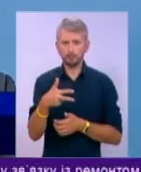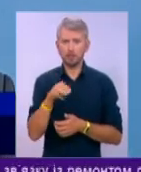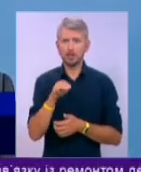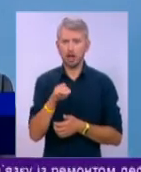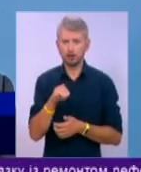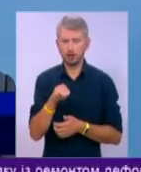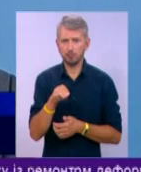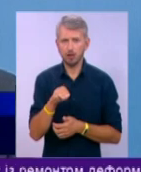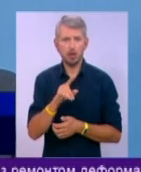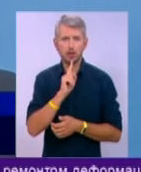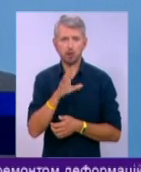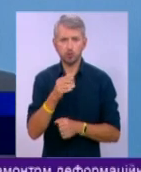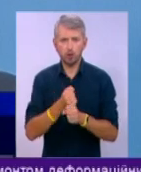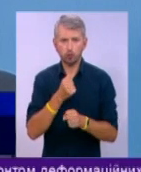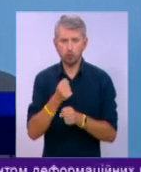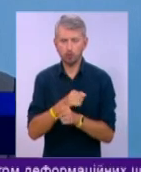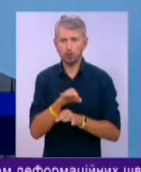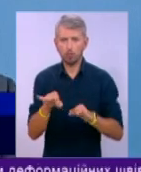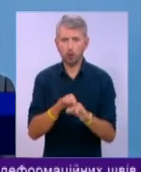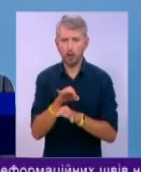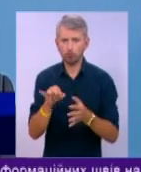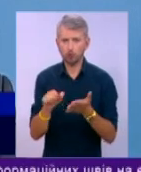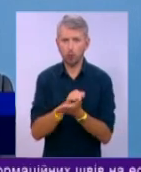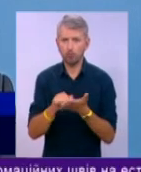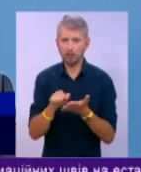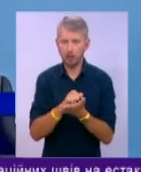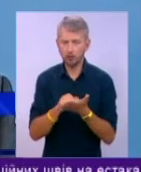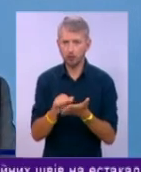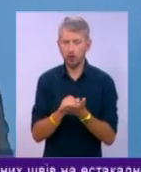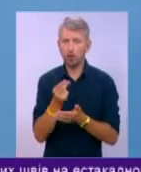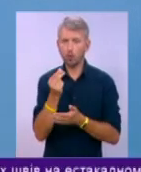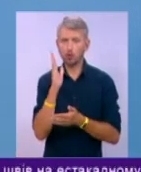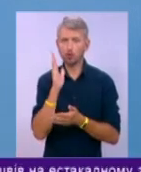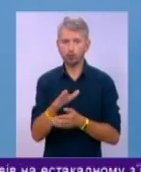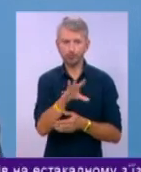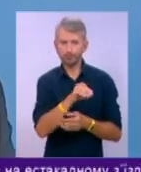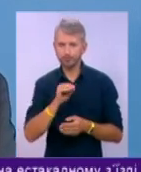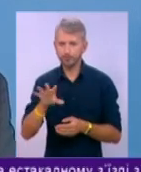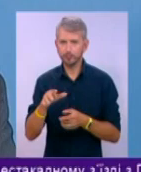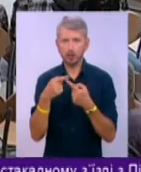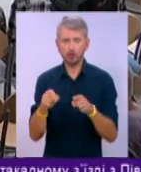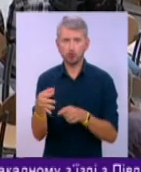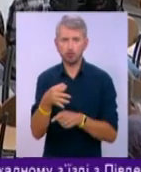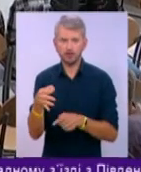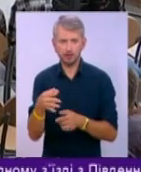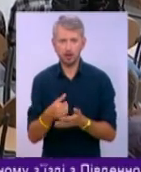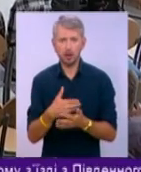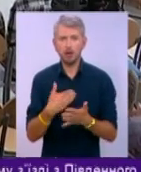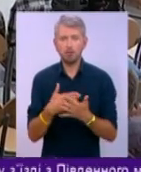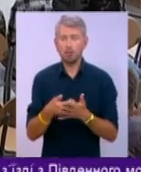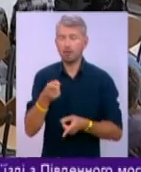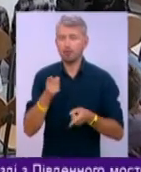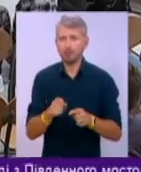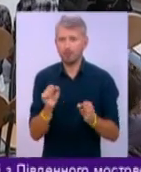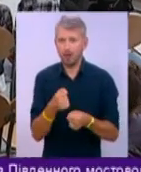30 травня не буде розроблено проєктну документацію, кошти будуть перерозподілені до інших областей. Майже